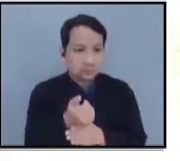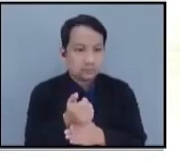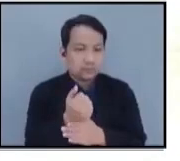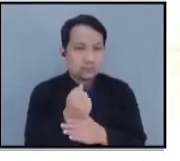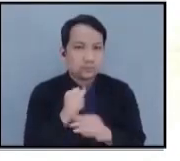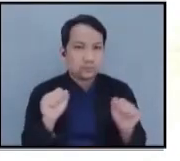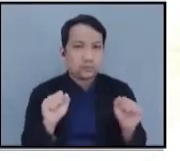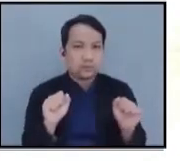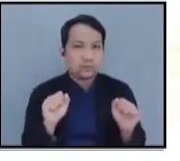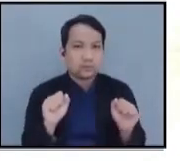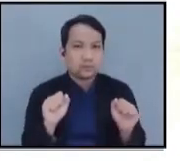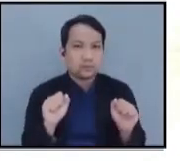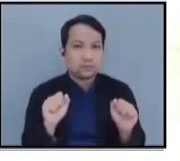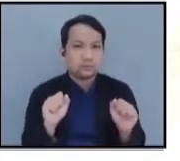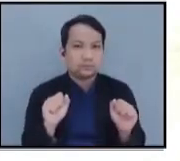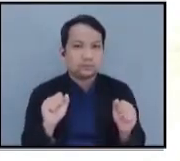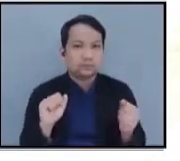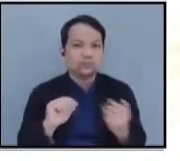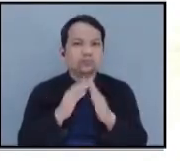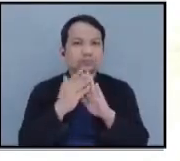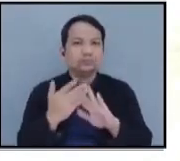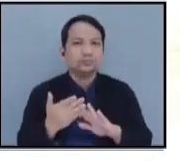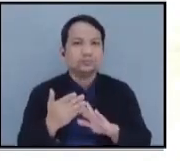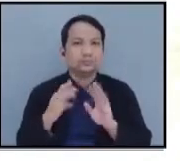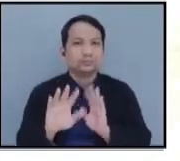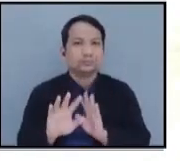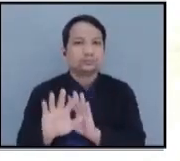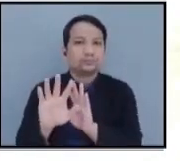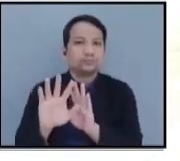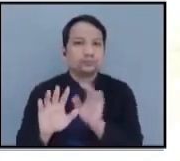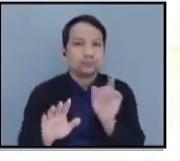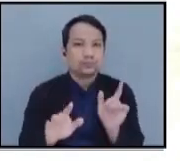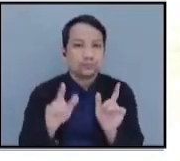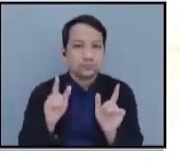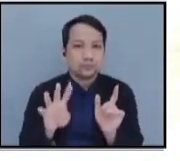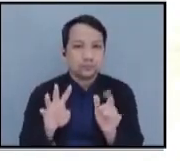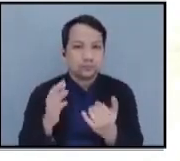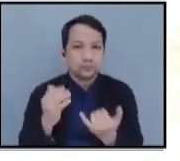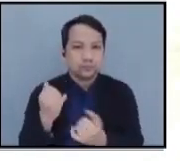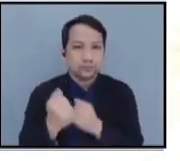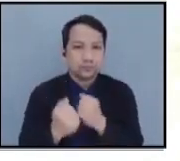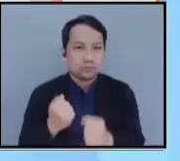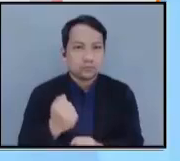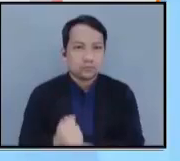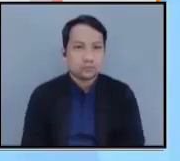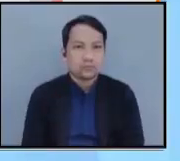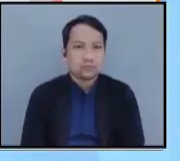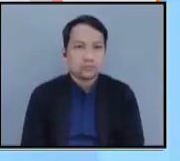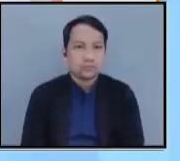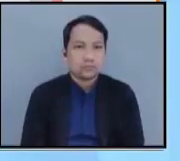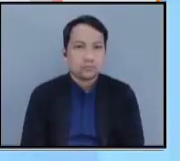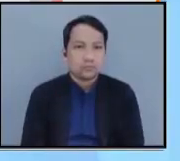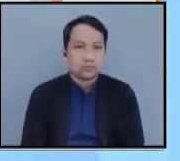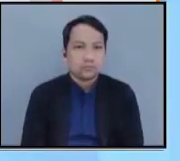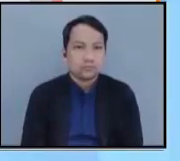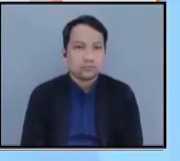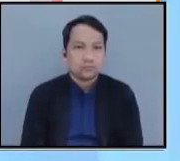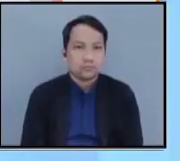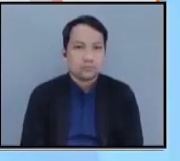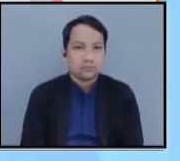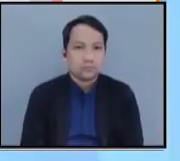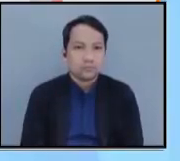at payapa ang alay lakad 2024 ngayong taong Maraming salamat